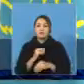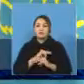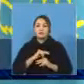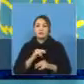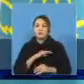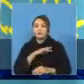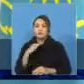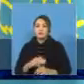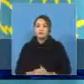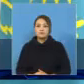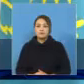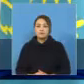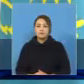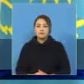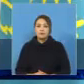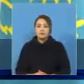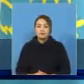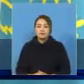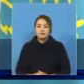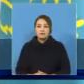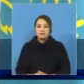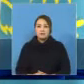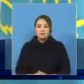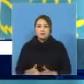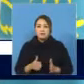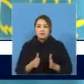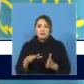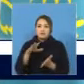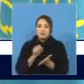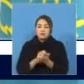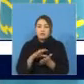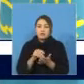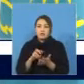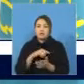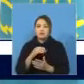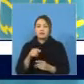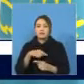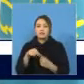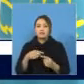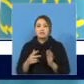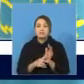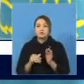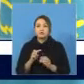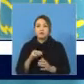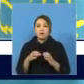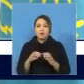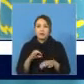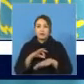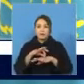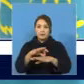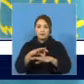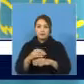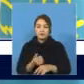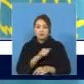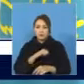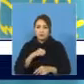көп. Жоба, ал енді мына жол картасы жобасы бойынша 8 жоба атқарылып жатыр. Оның жаңа өздеріңіз барып